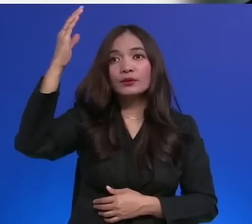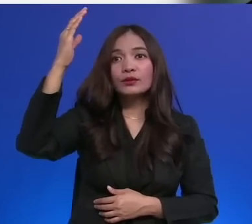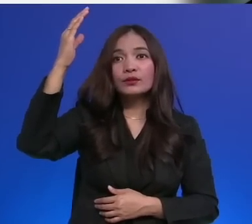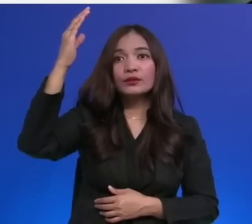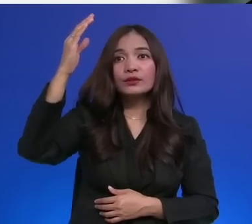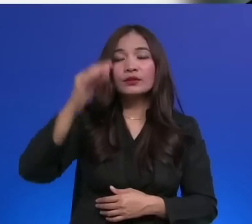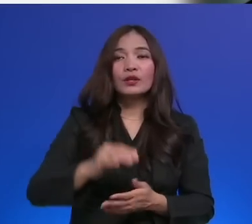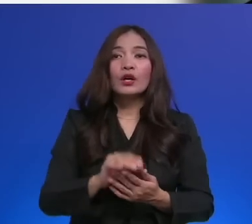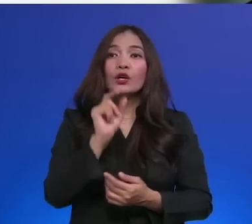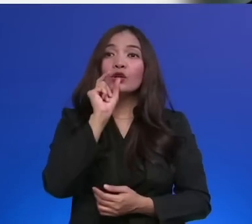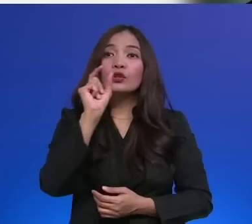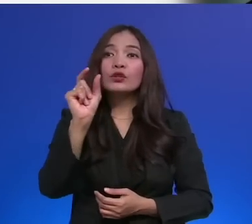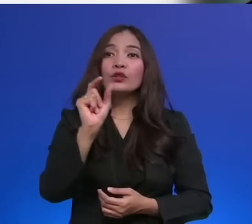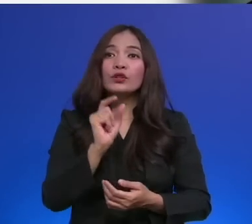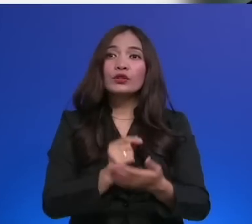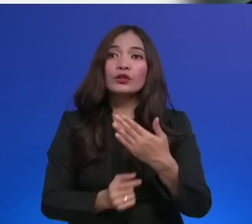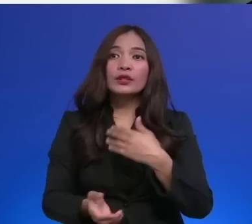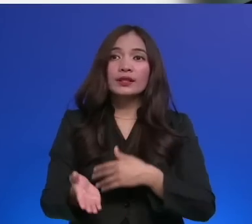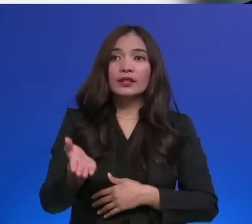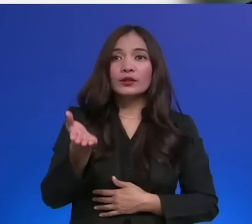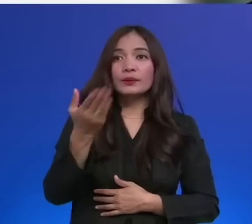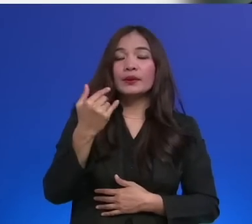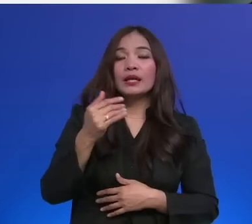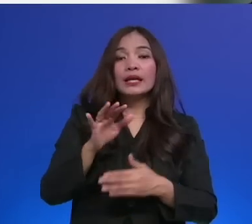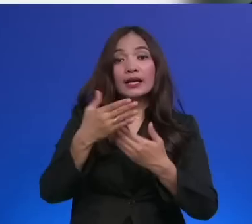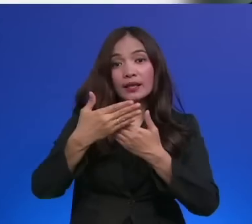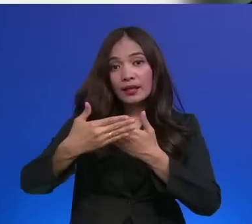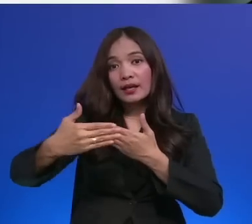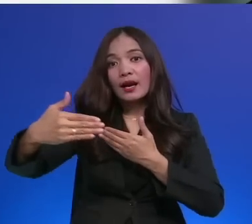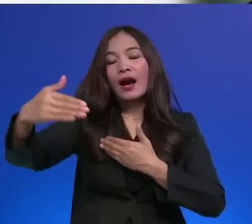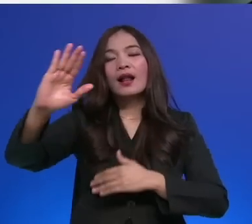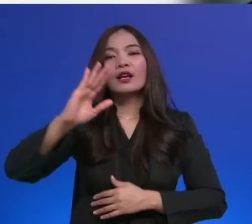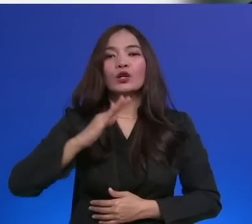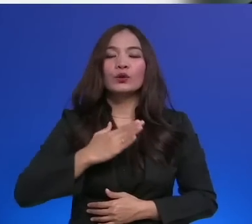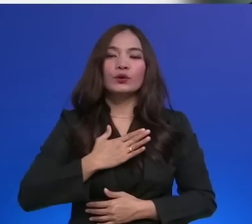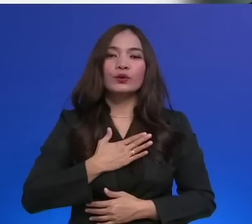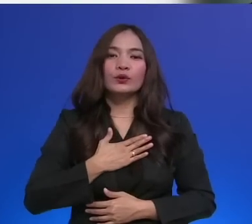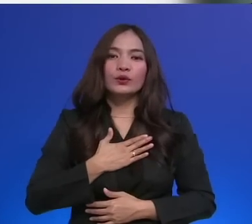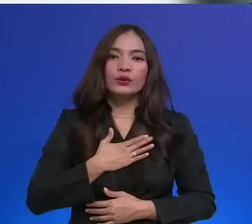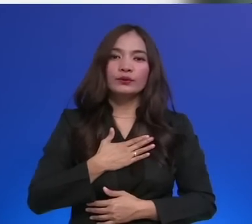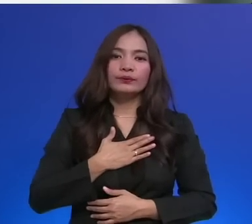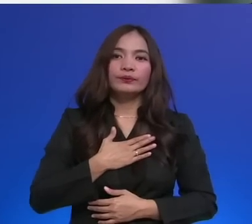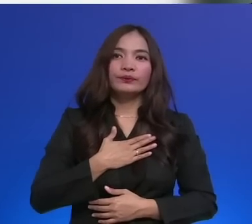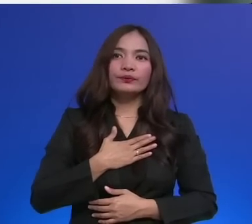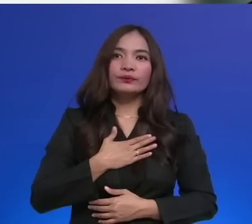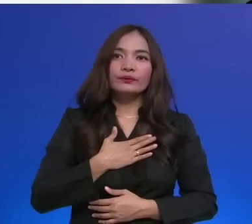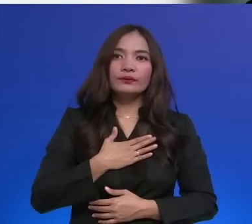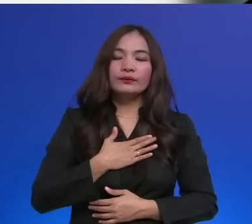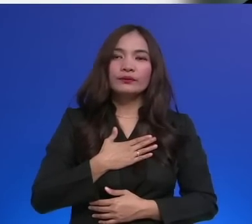rancangan-Mu demi hidup kekalku.